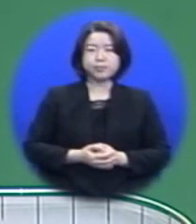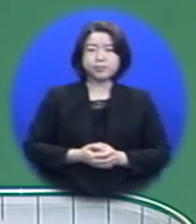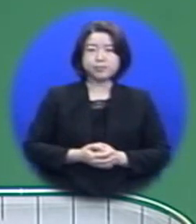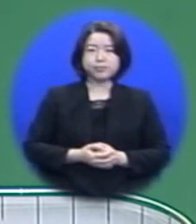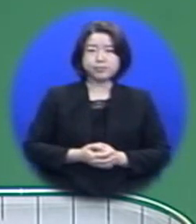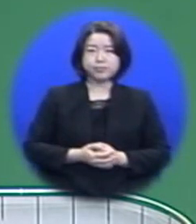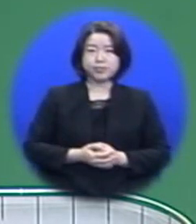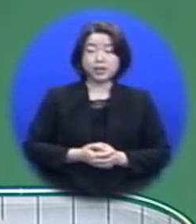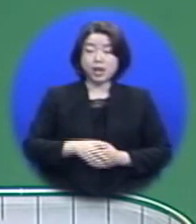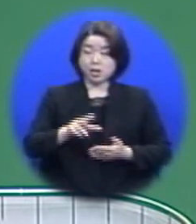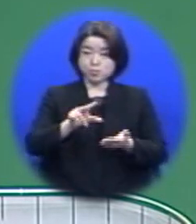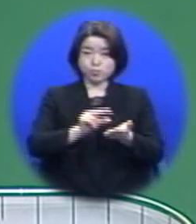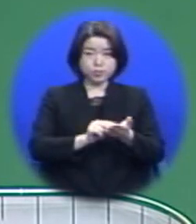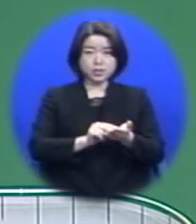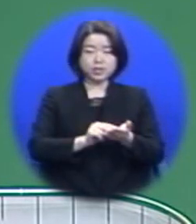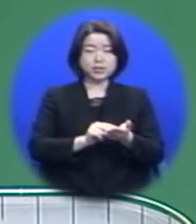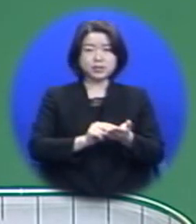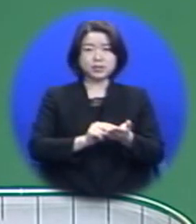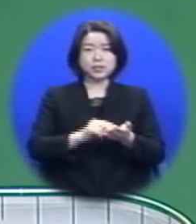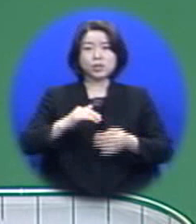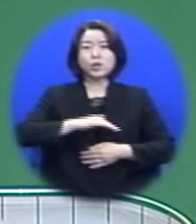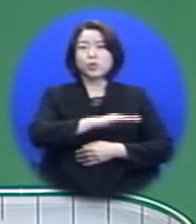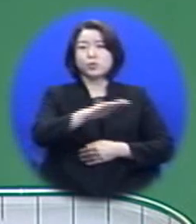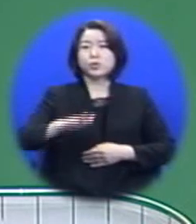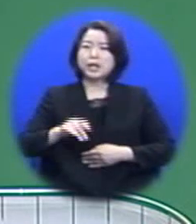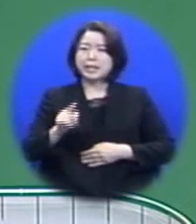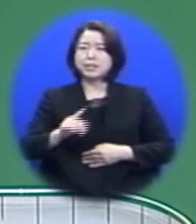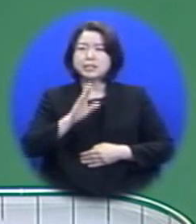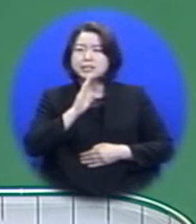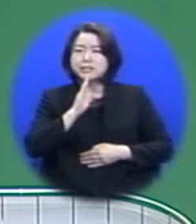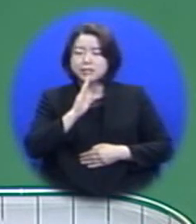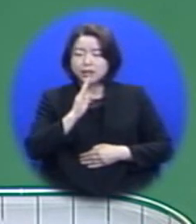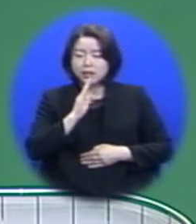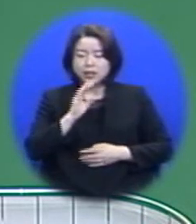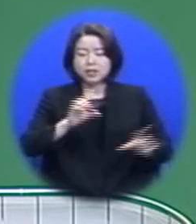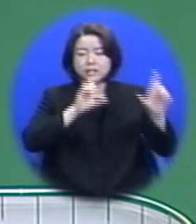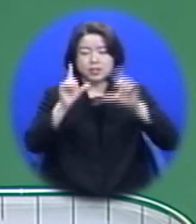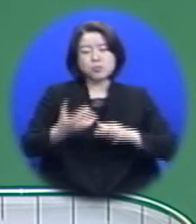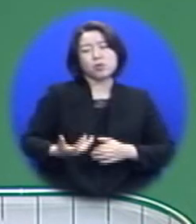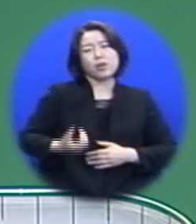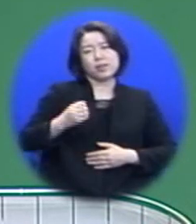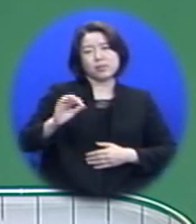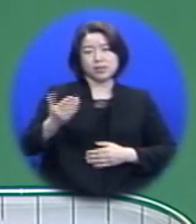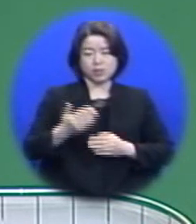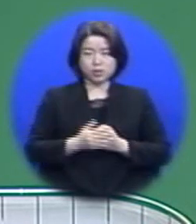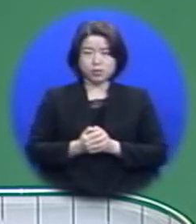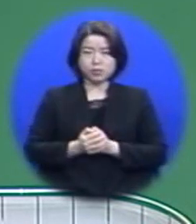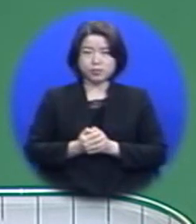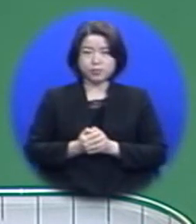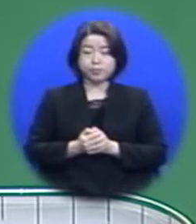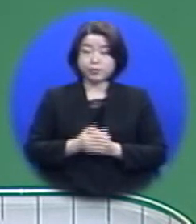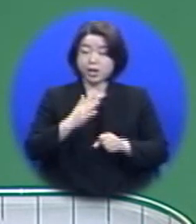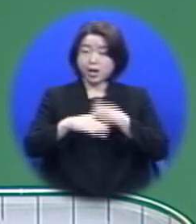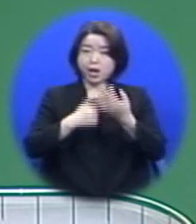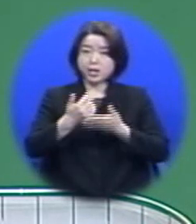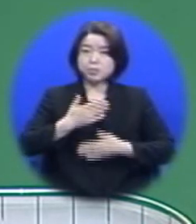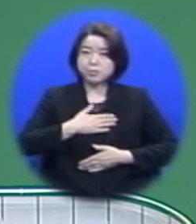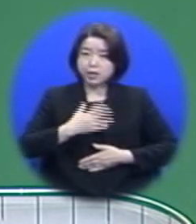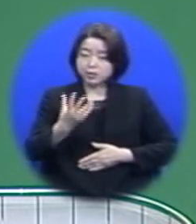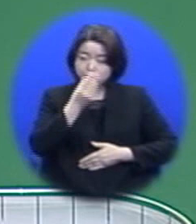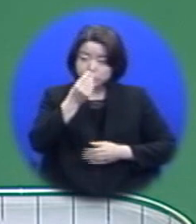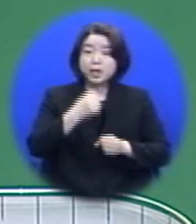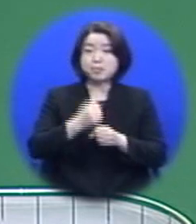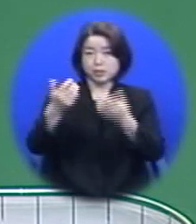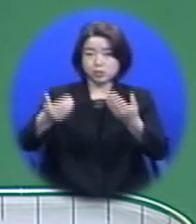하셨어 문제는 우리가 이것을 실제로 누려야 한다는 것 하나님은 나를 거룩하게